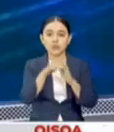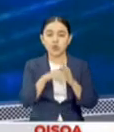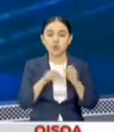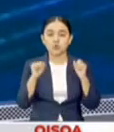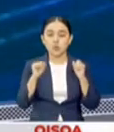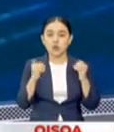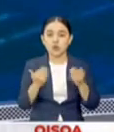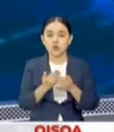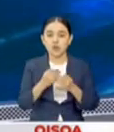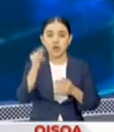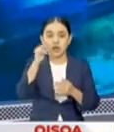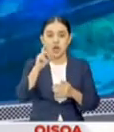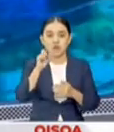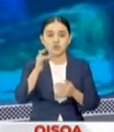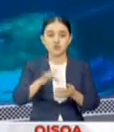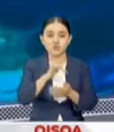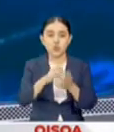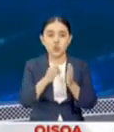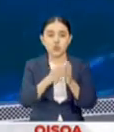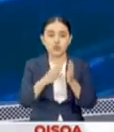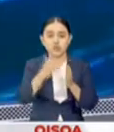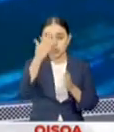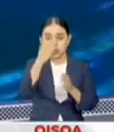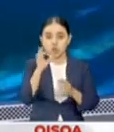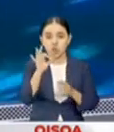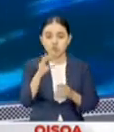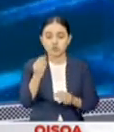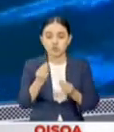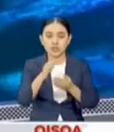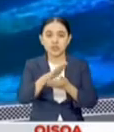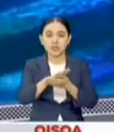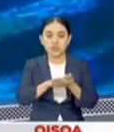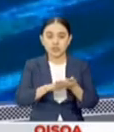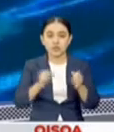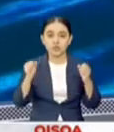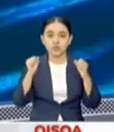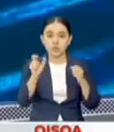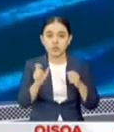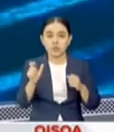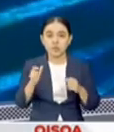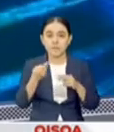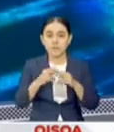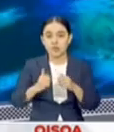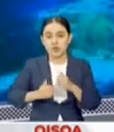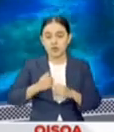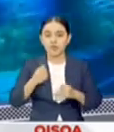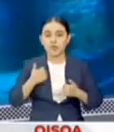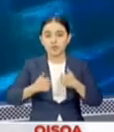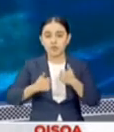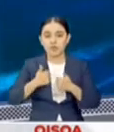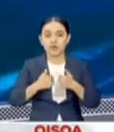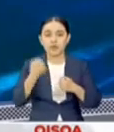Dasturimizda sport xabarlari. Xitoyning Xanjo shahrida 19-yozgi Osiyo o'yinlari davom etmoqda. Sportchilarimiz mazkur nufuzli